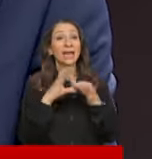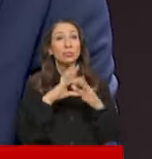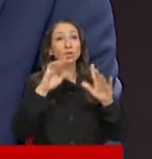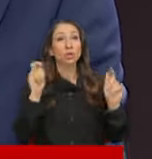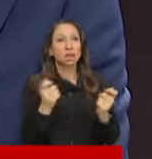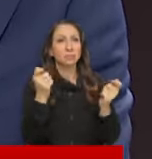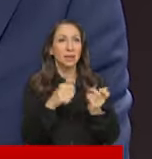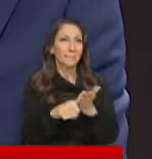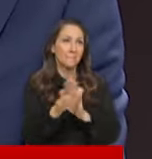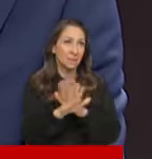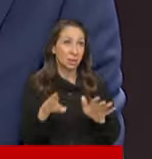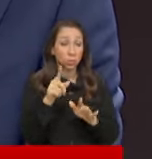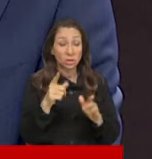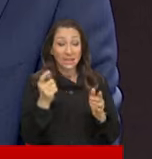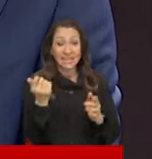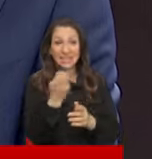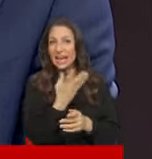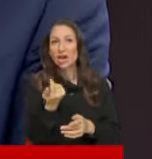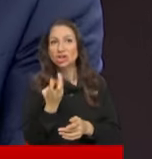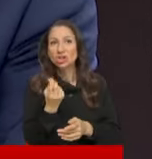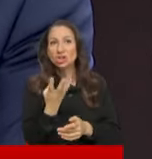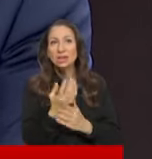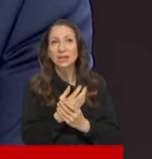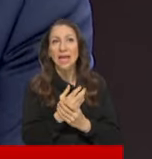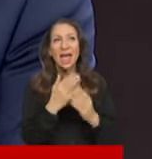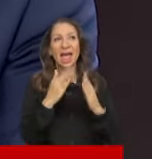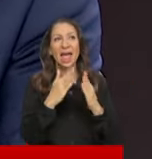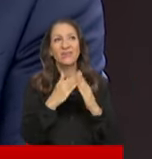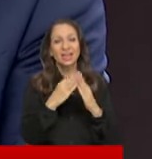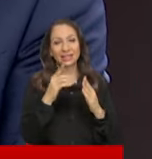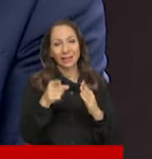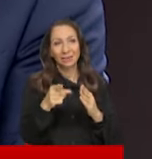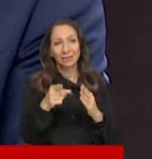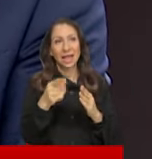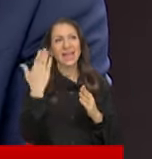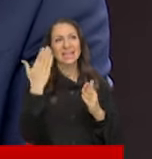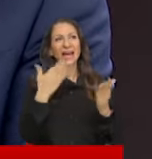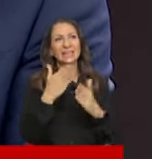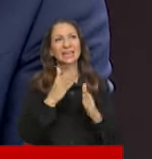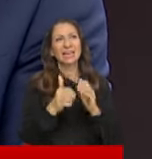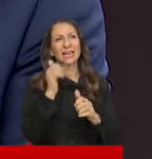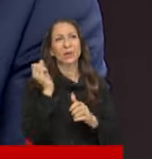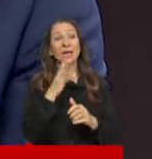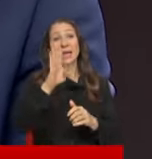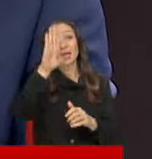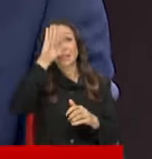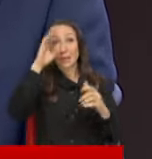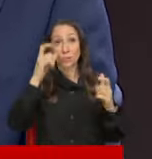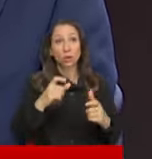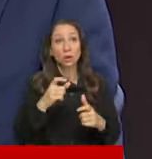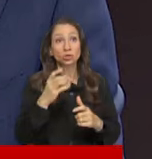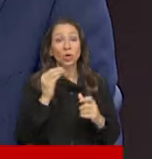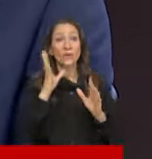bütün çalışmaları tamamladık bu seçmen sayısı nedir Eee evlerinden İşte orada hani Eski adresine geri gönderilen seçmen sayısı